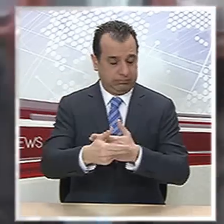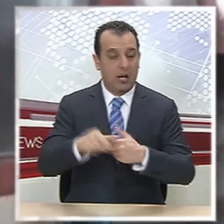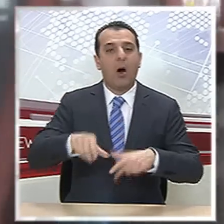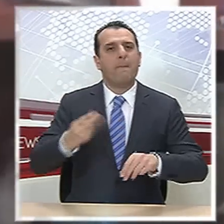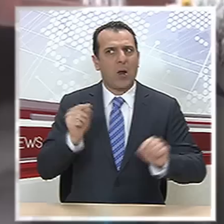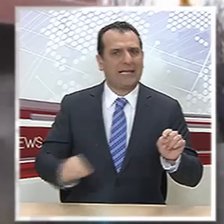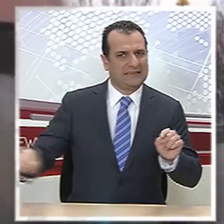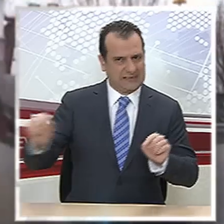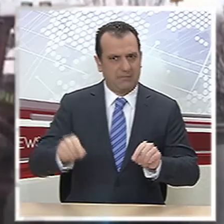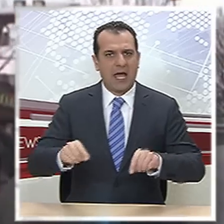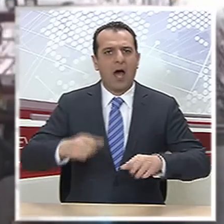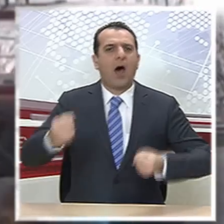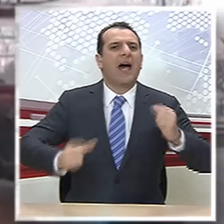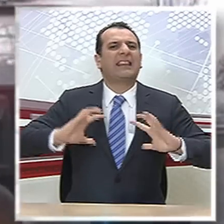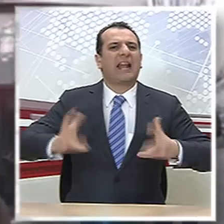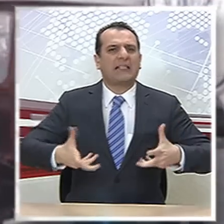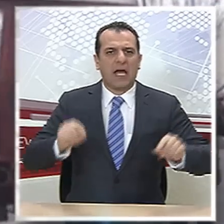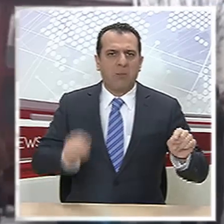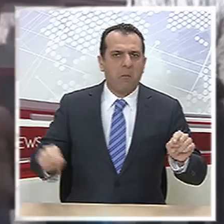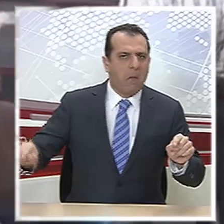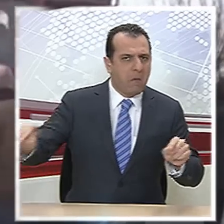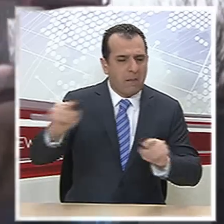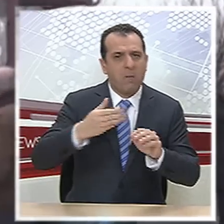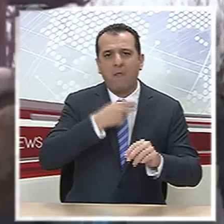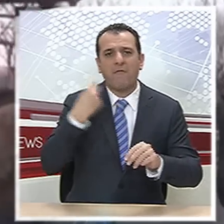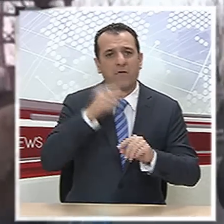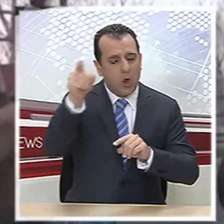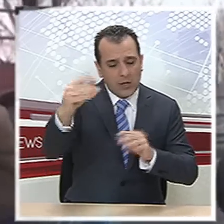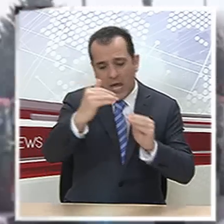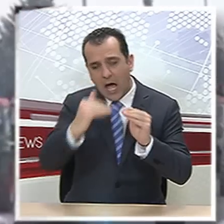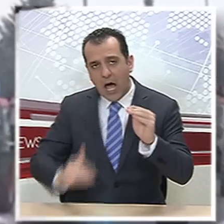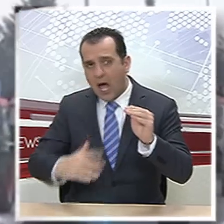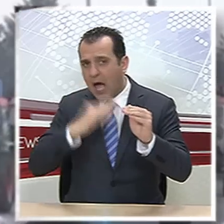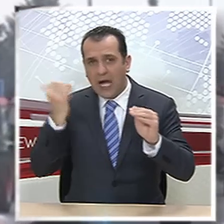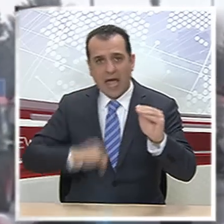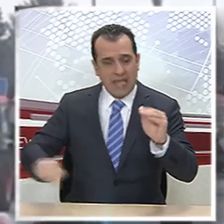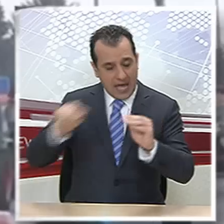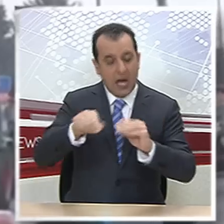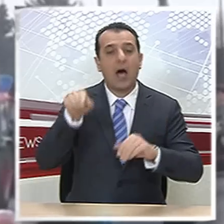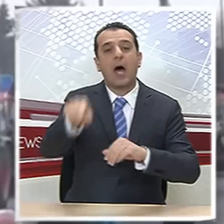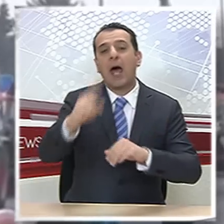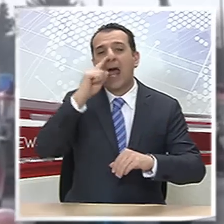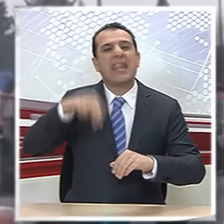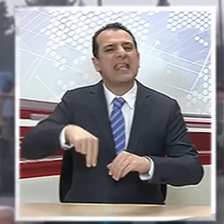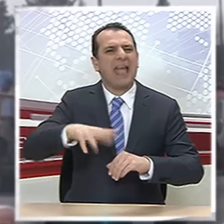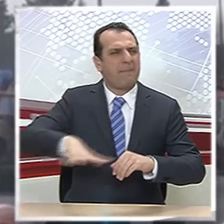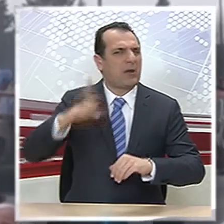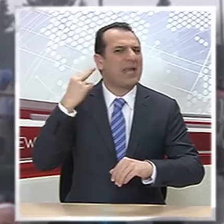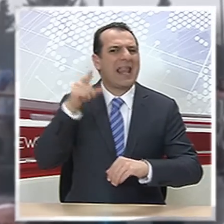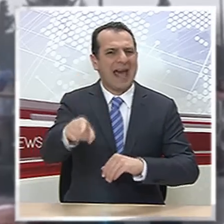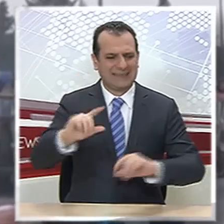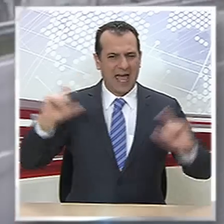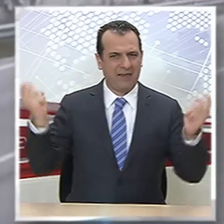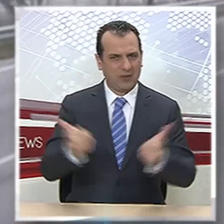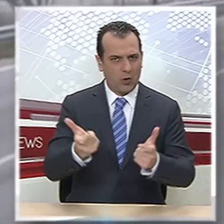Φλόρινα μέχρι τα Χανιά. Ο κόμβος της Νίκαιας στη Λάρισα είναι το κομβικό σημείο των αγροτικών μπλόκων. Εκεί και στα δύο ρεύματα της Εθνικής Οδού Αθηνών